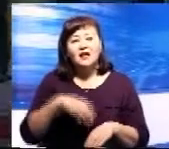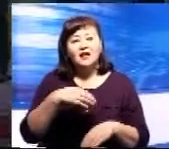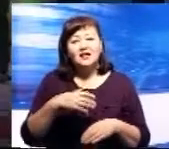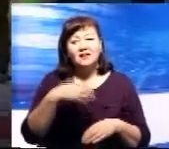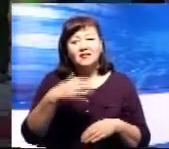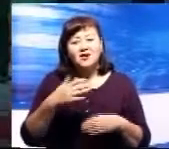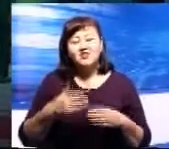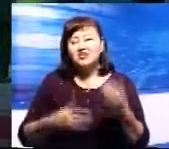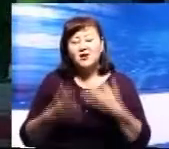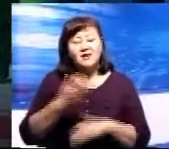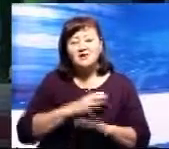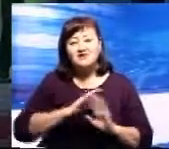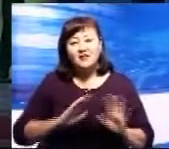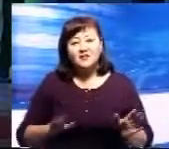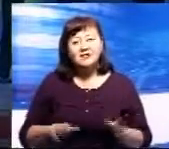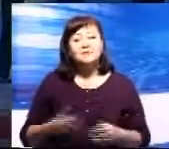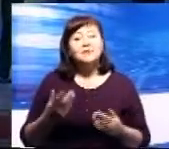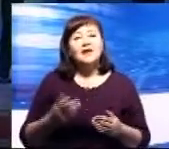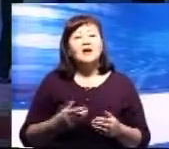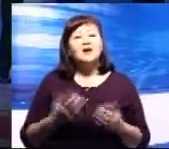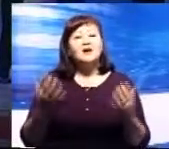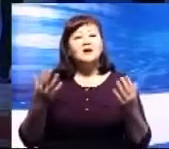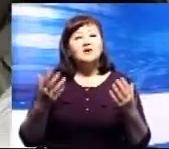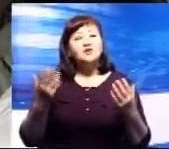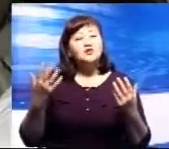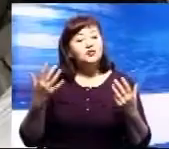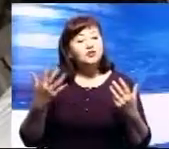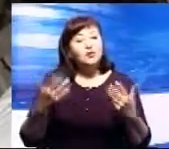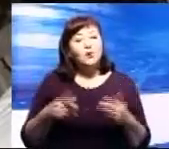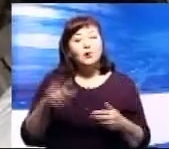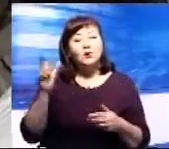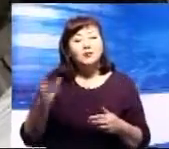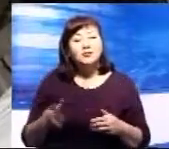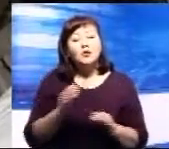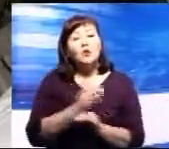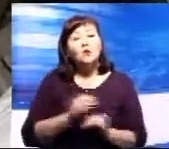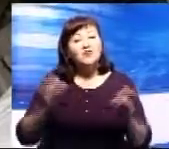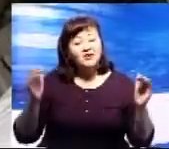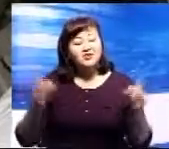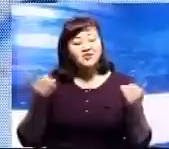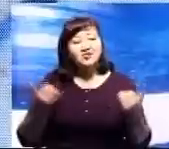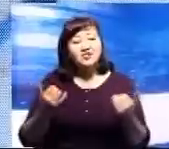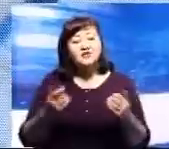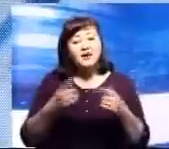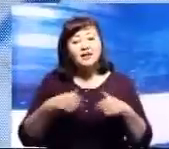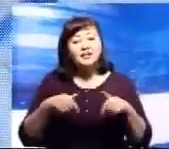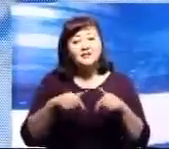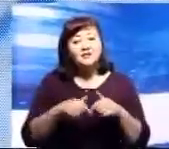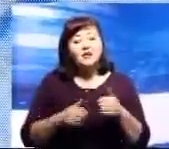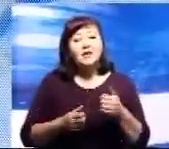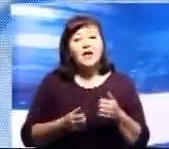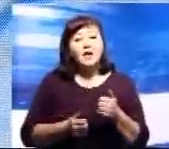люди. Вместе с количеством участников растут и масштабы конкурса. В этом году мероприятие проводилось уже на областном уровне. В нем